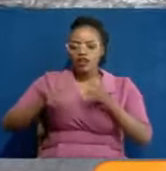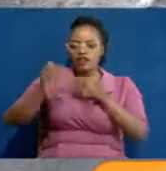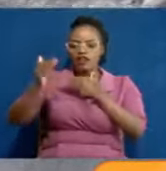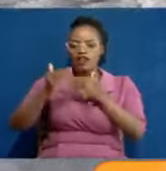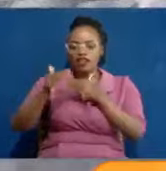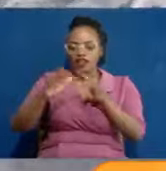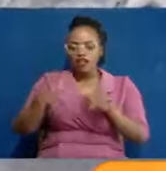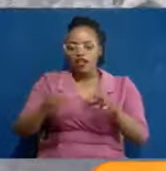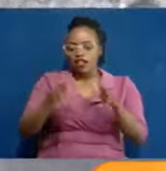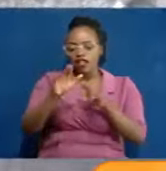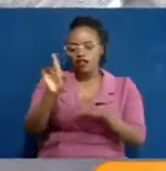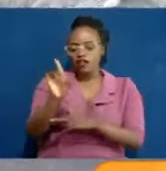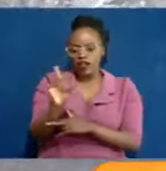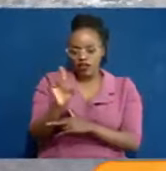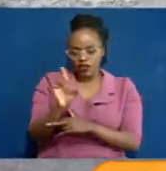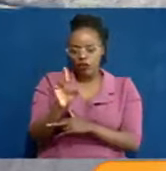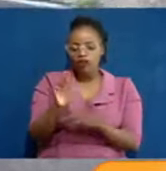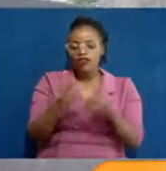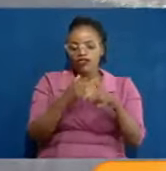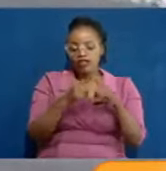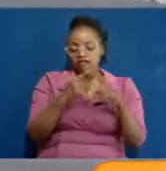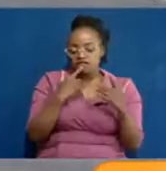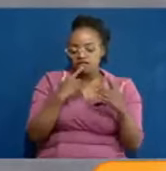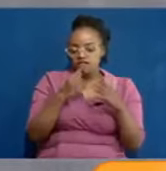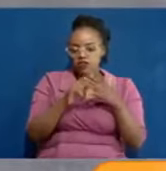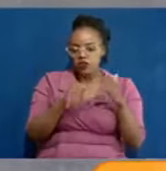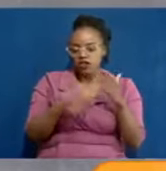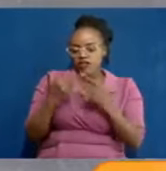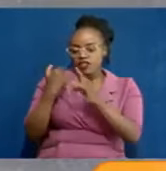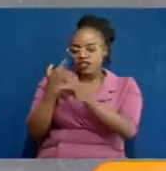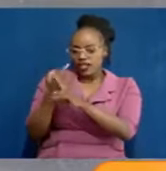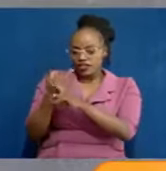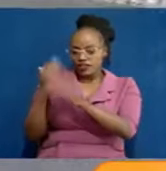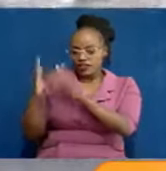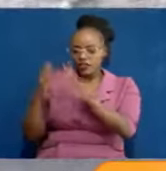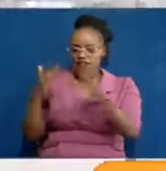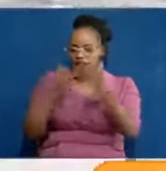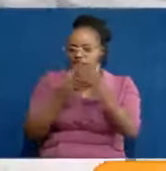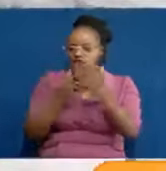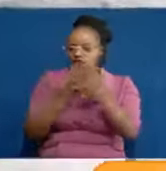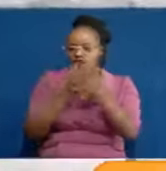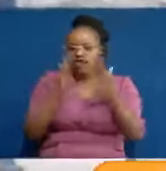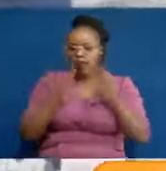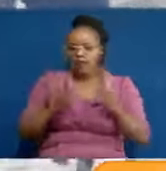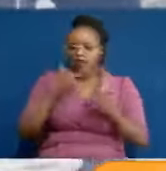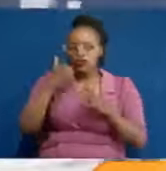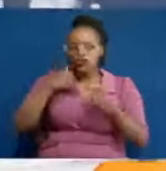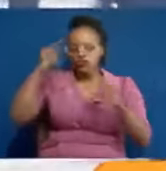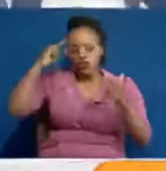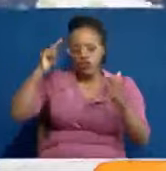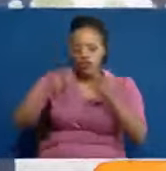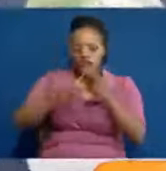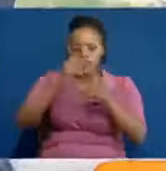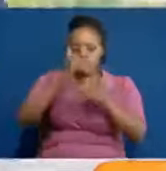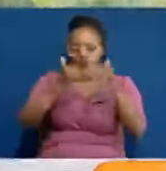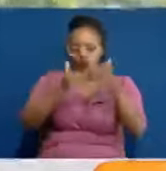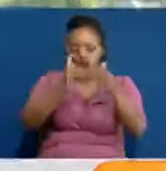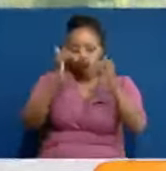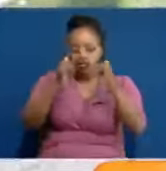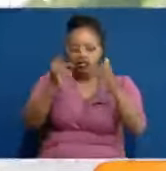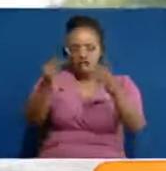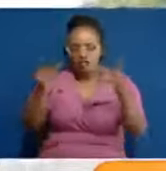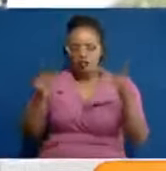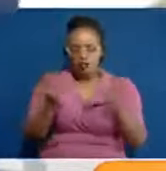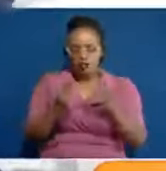na mto Nairobi. Kulingana na Kindiki, vitengo vya usalama vimeagizwa kumzuia yeyote aliye na nia ya kujenga upya makazi katika